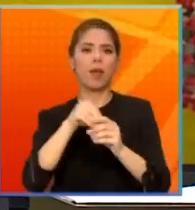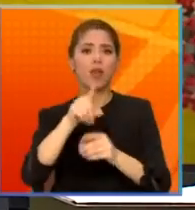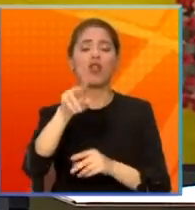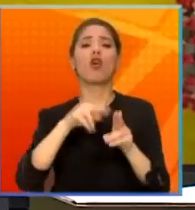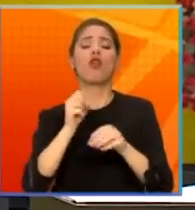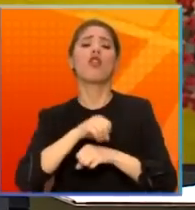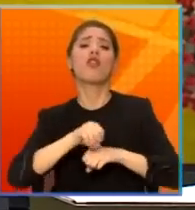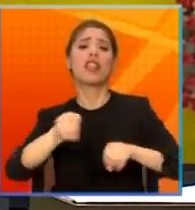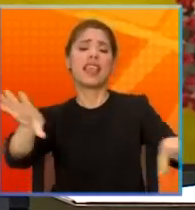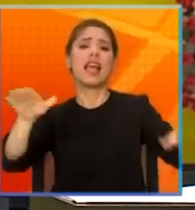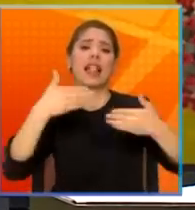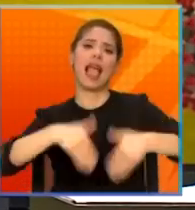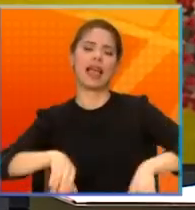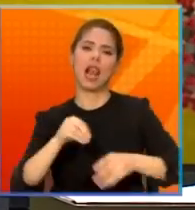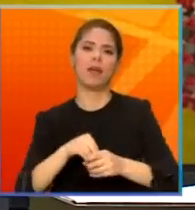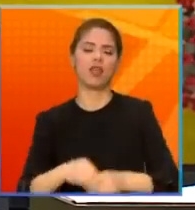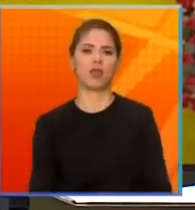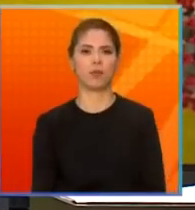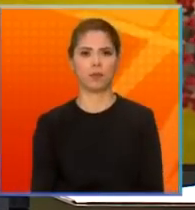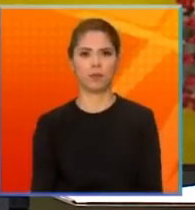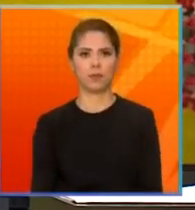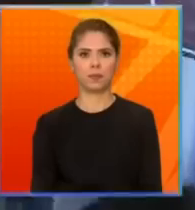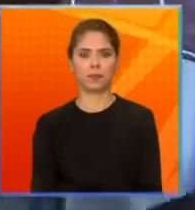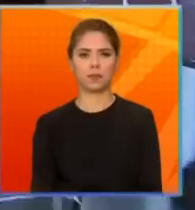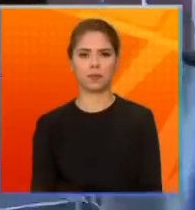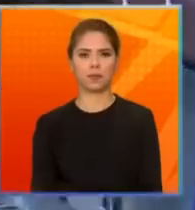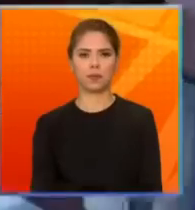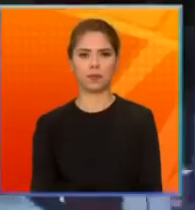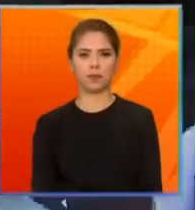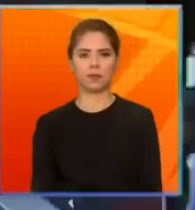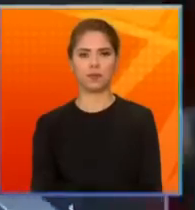ve virüsün yayılmasını engellemek.